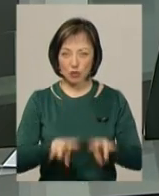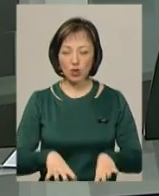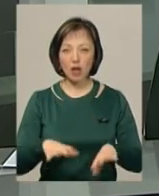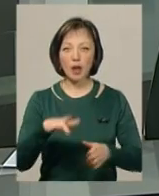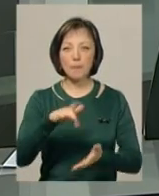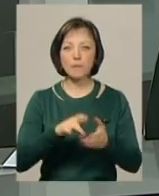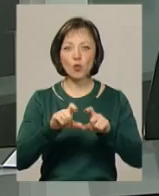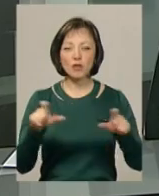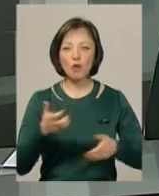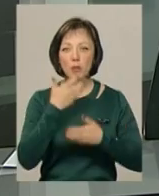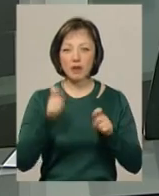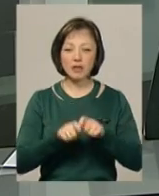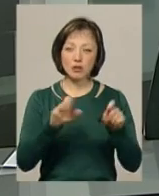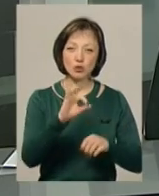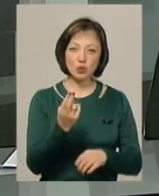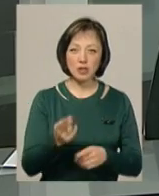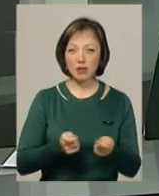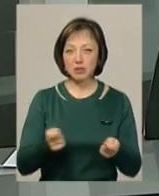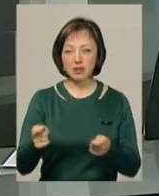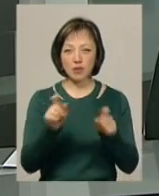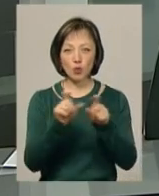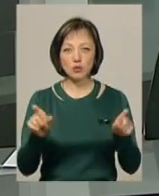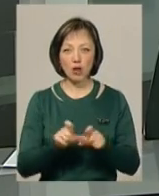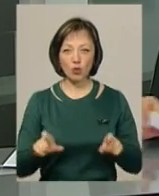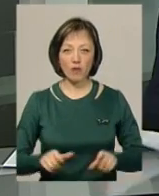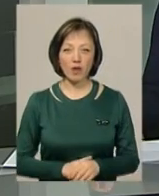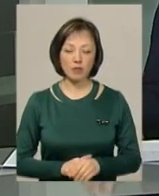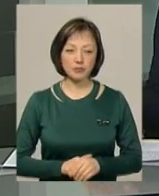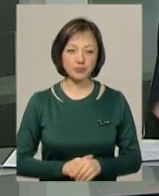обігріву. Їх відкрили у соціальних та адміністративних установах.